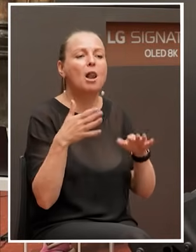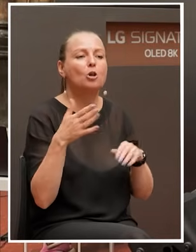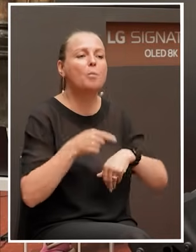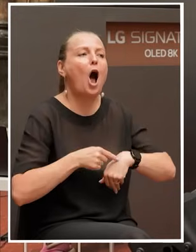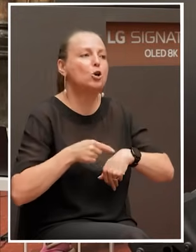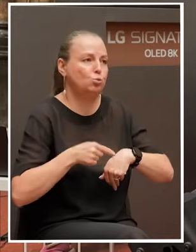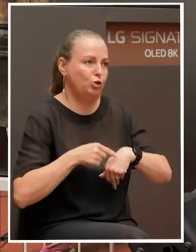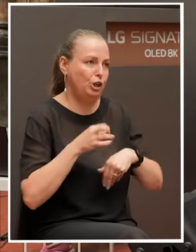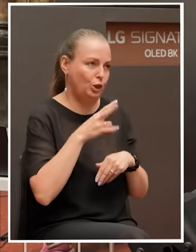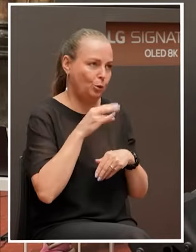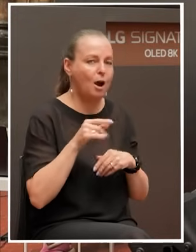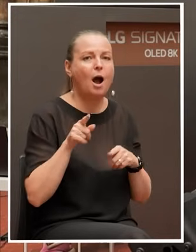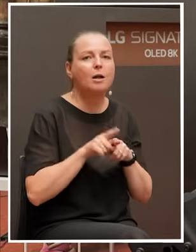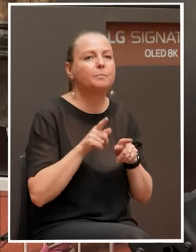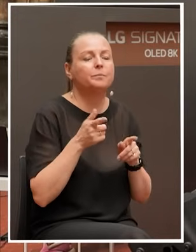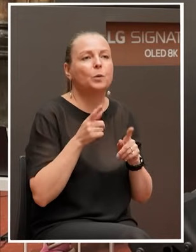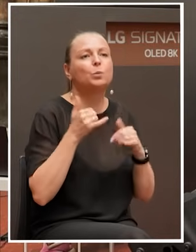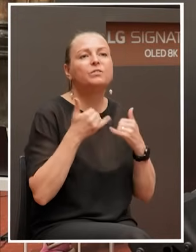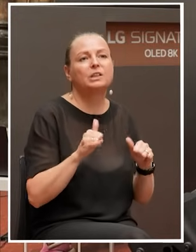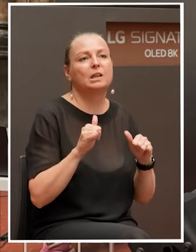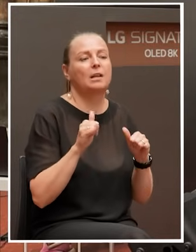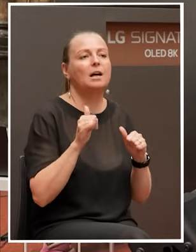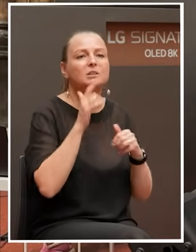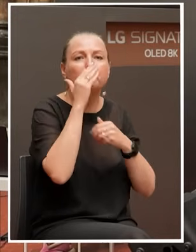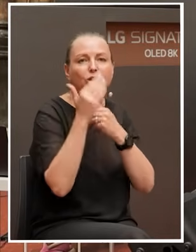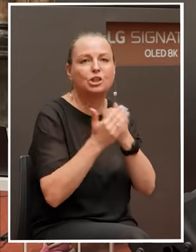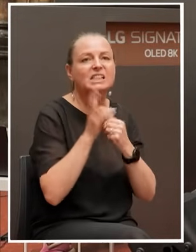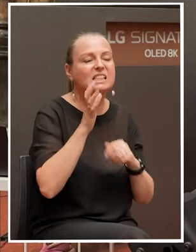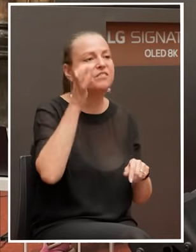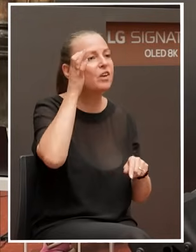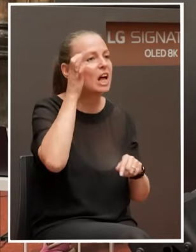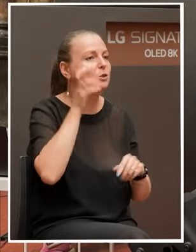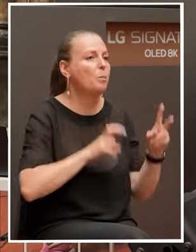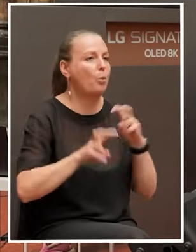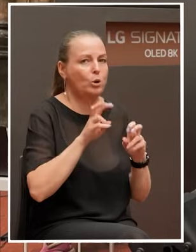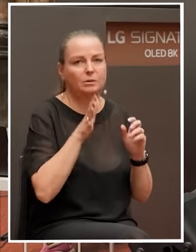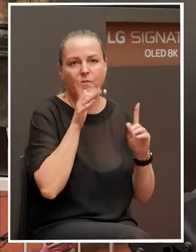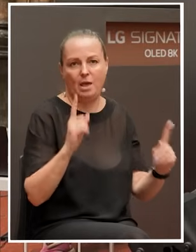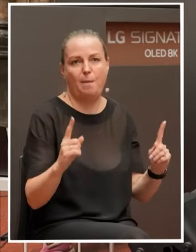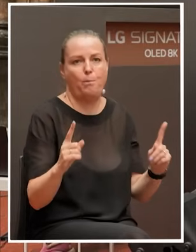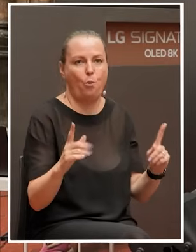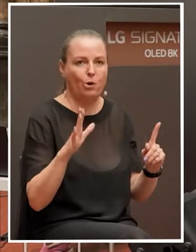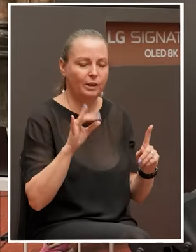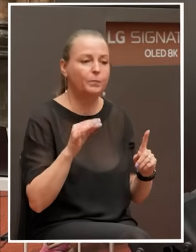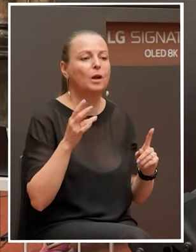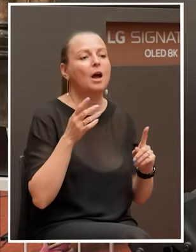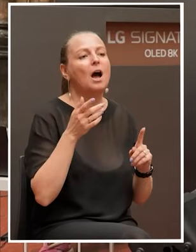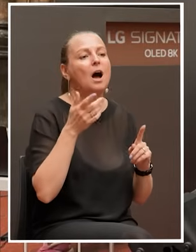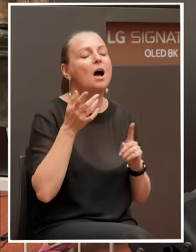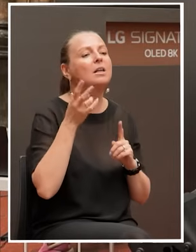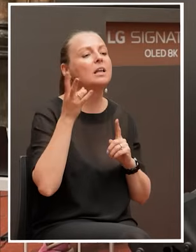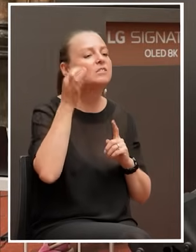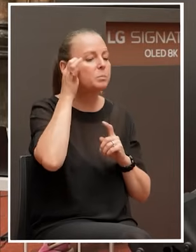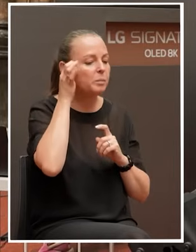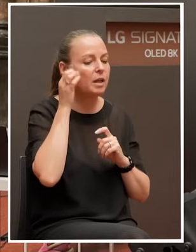ощущению, они парадоксальным образом сближаются с философскими поисками эпохи. Принято вспоминать Андрея